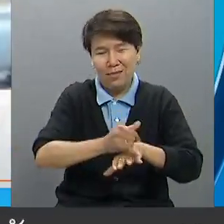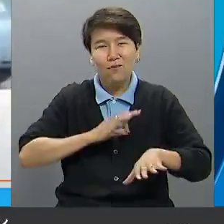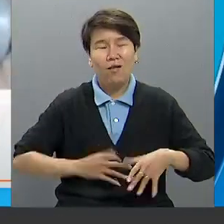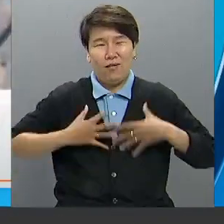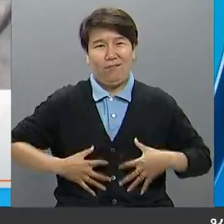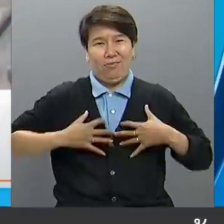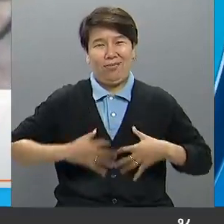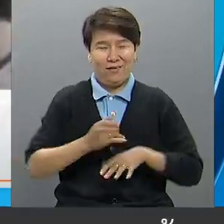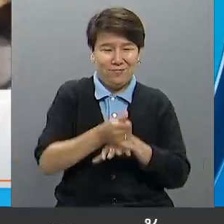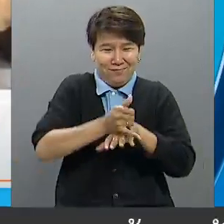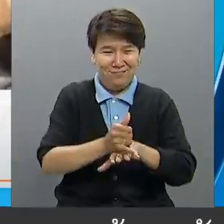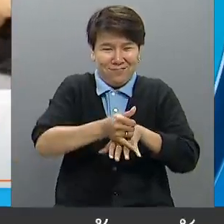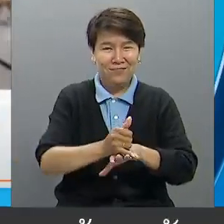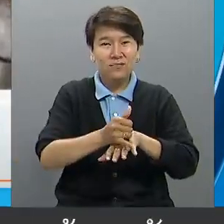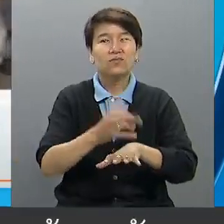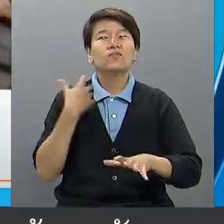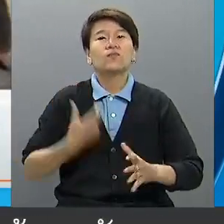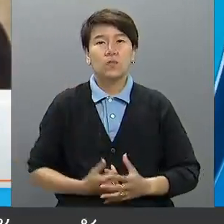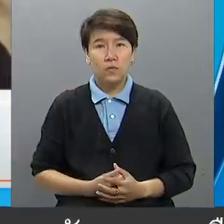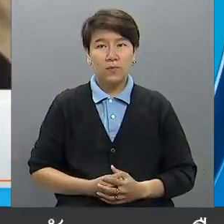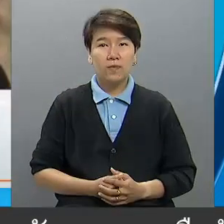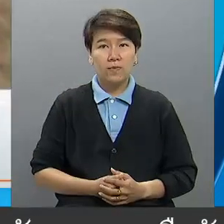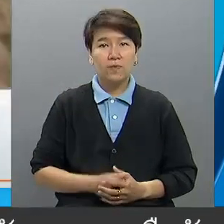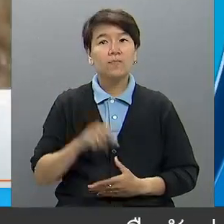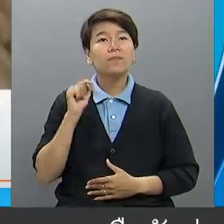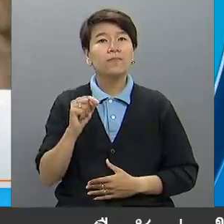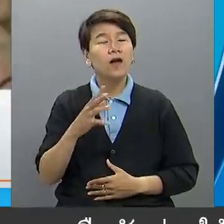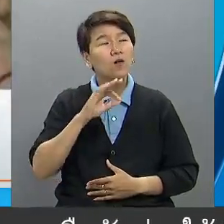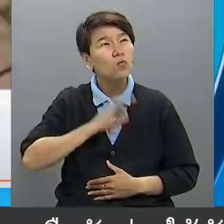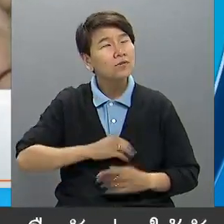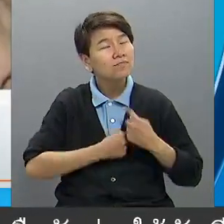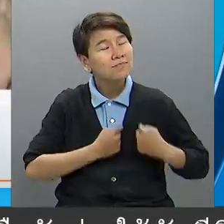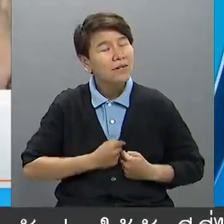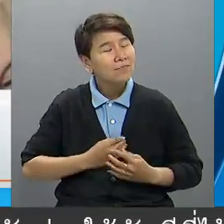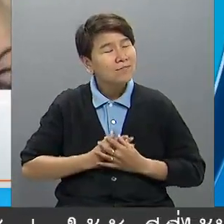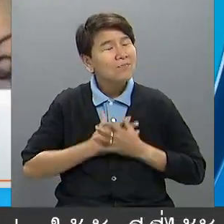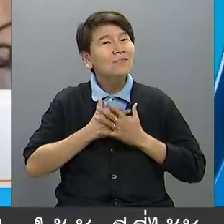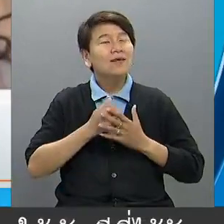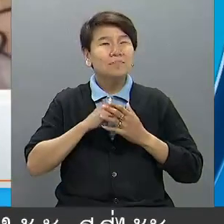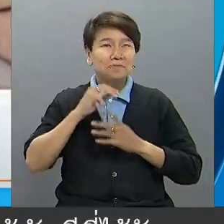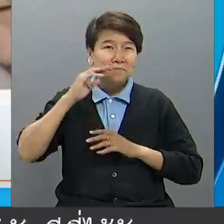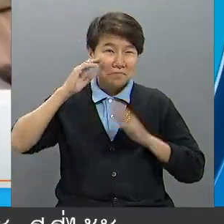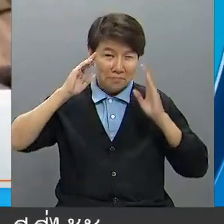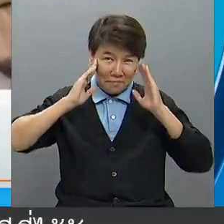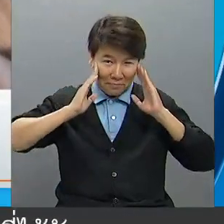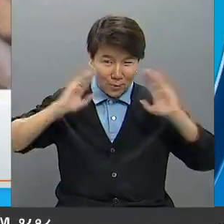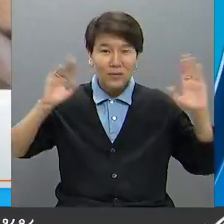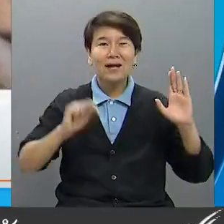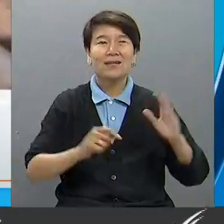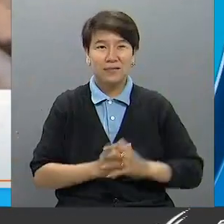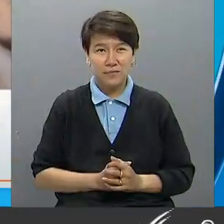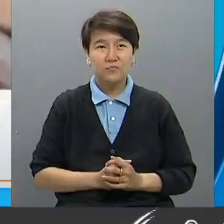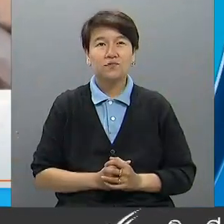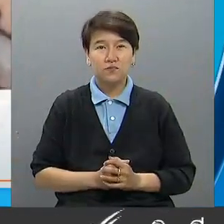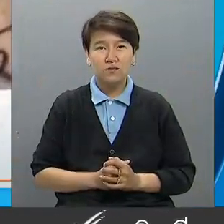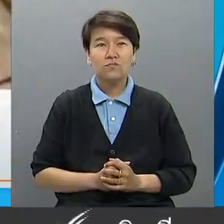ดให้ผมน้องรอวัวเหนื่อยเองก็เป็นความประทับใจแล้วก็ไม่ขึ้นอีกแล้ว ของโบราณเนี่ยนับวันมันก็จะยิ่งสูญหายไปถ้าเ